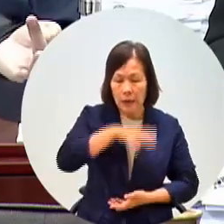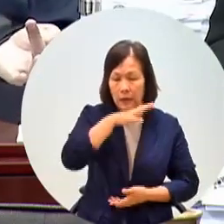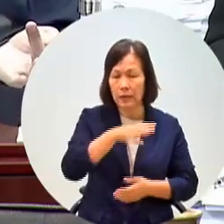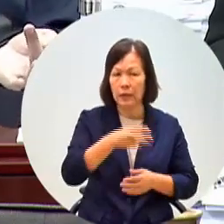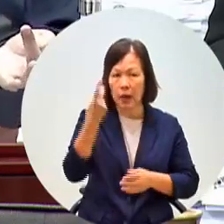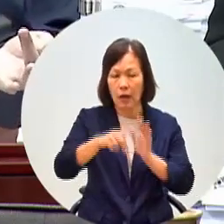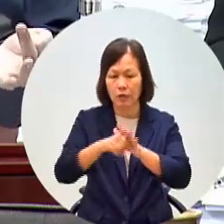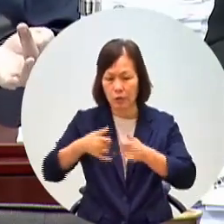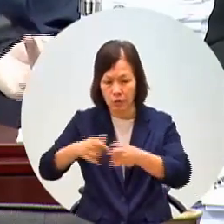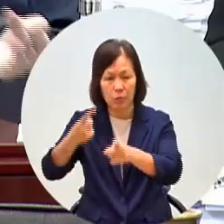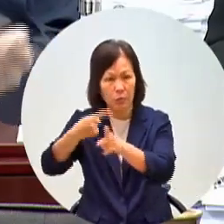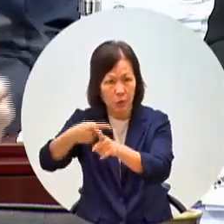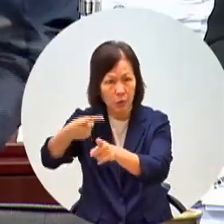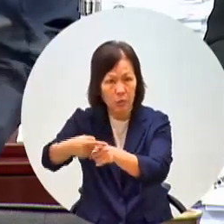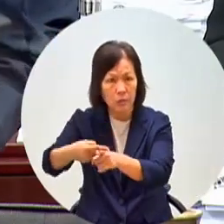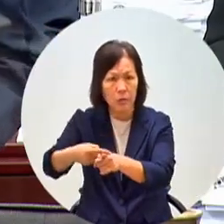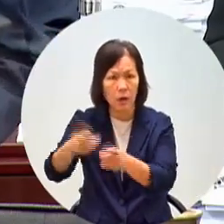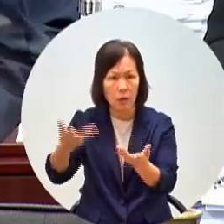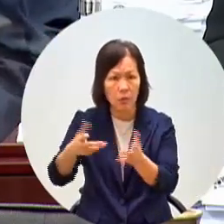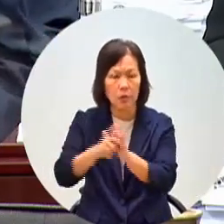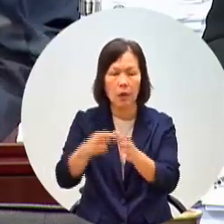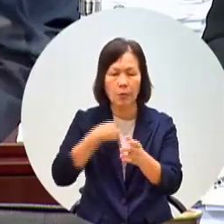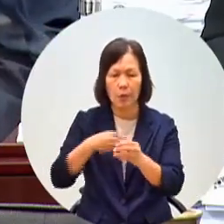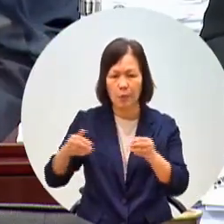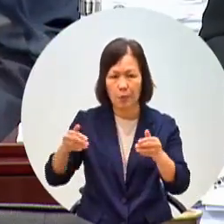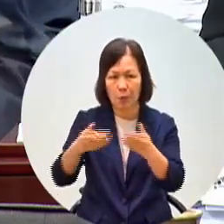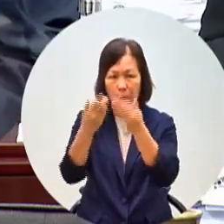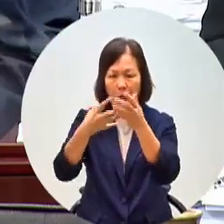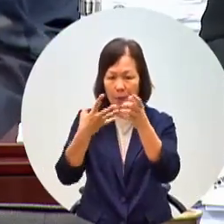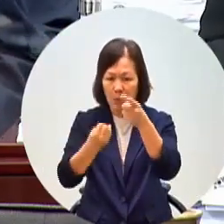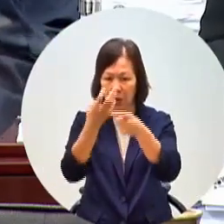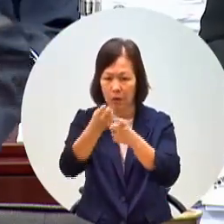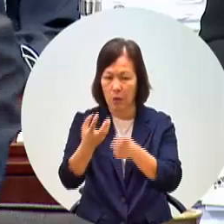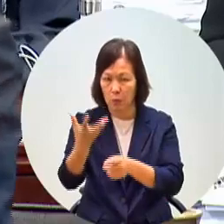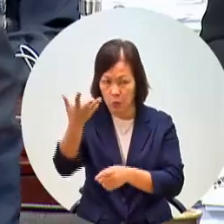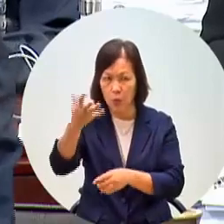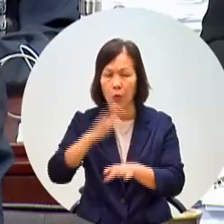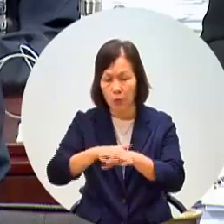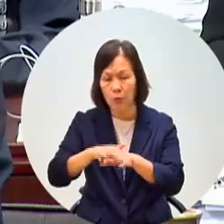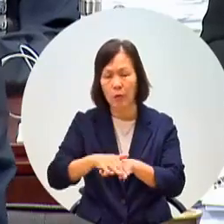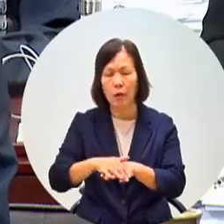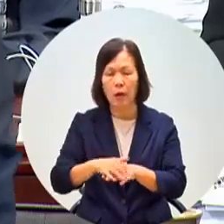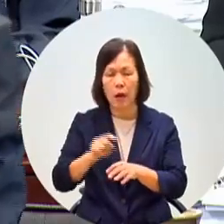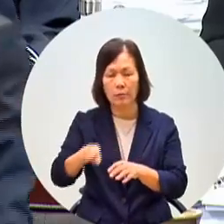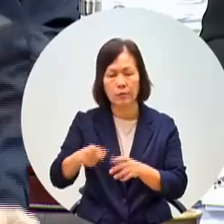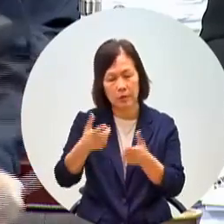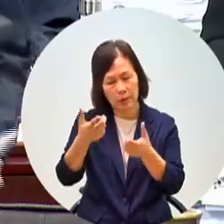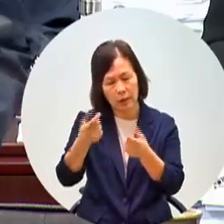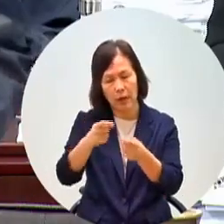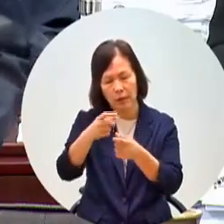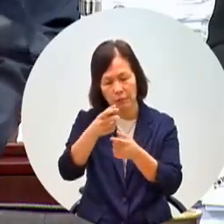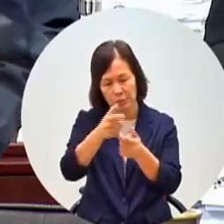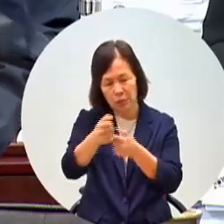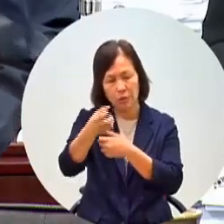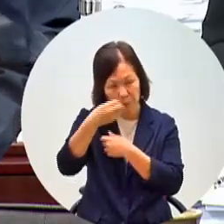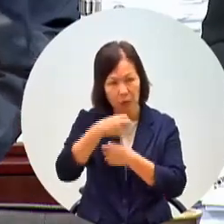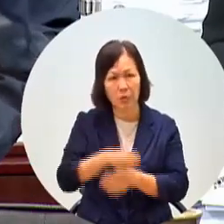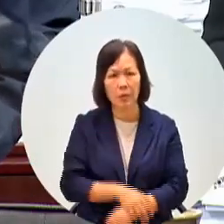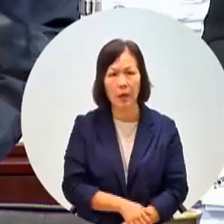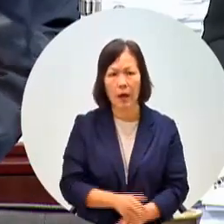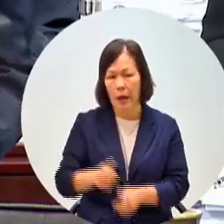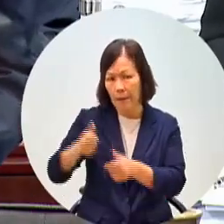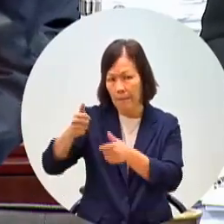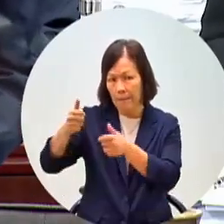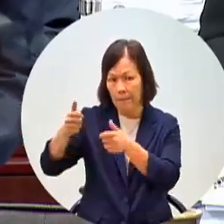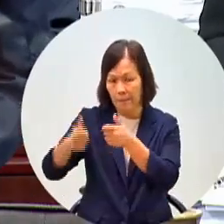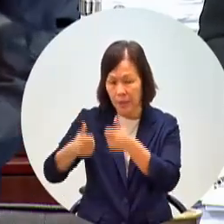有路口的这个部分，其实我们的车祸比例还蛮高的。这个部分也谢谢李院的提醒。比赛的部分